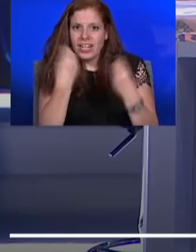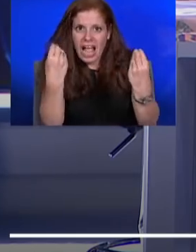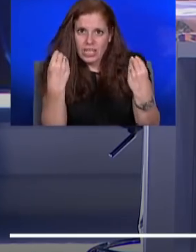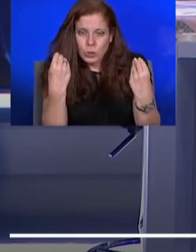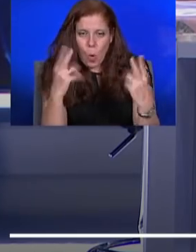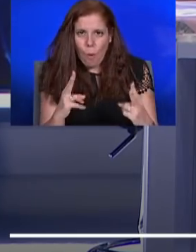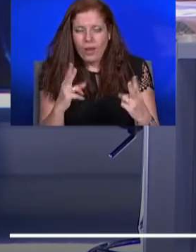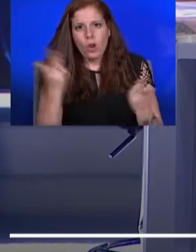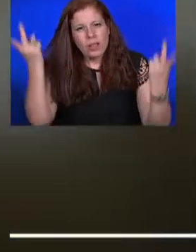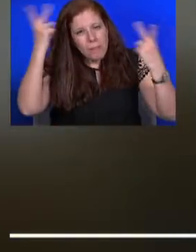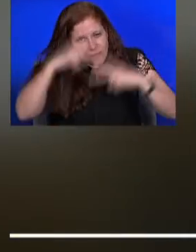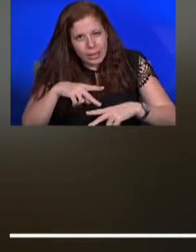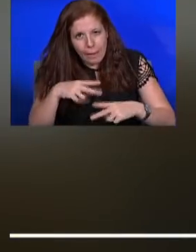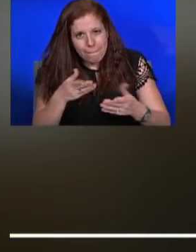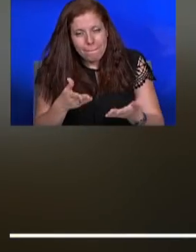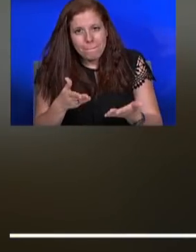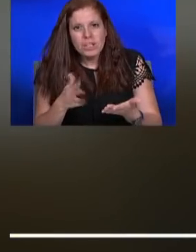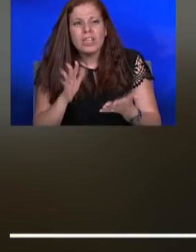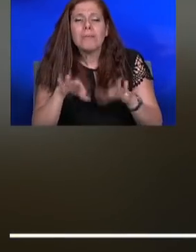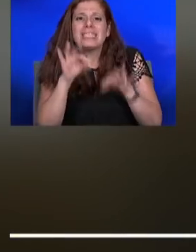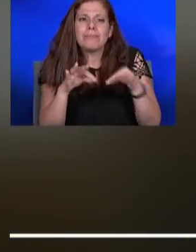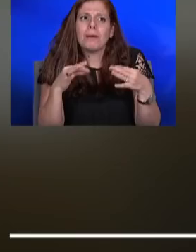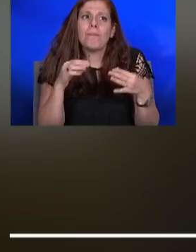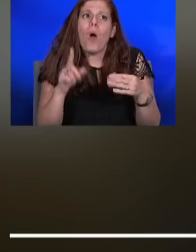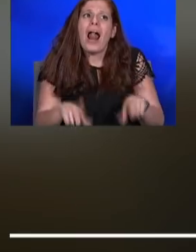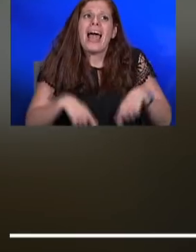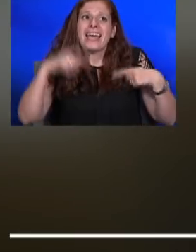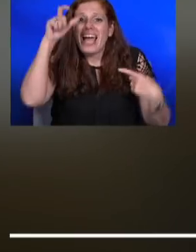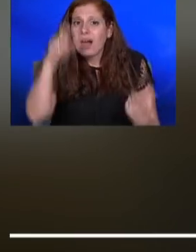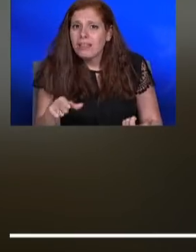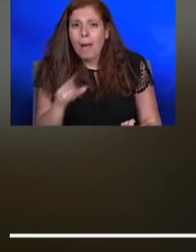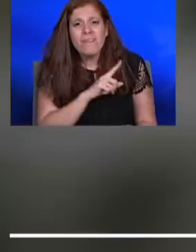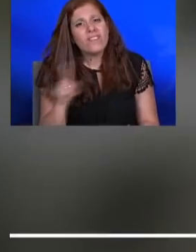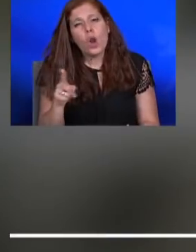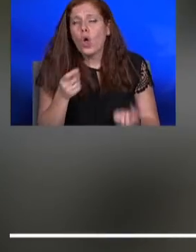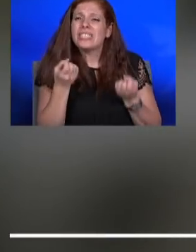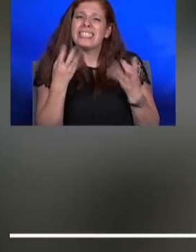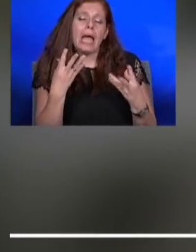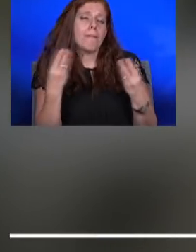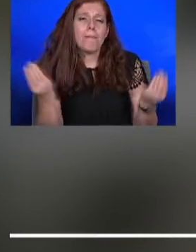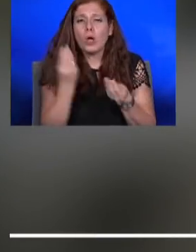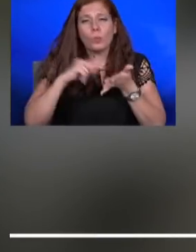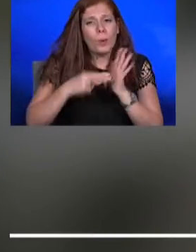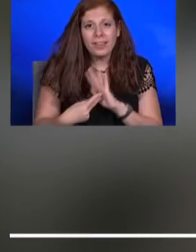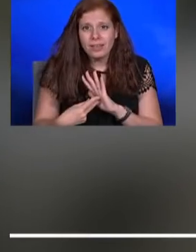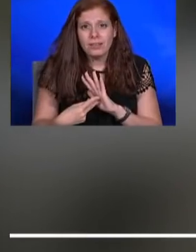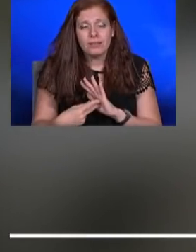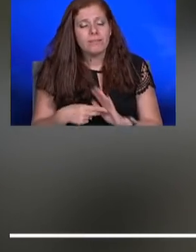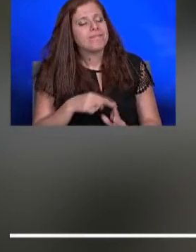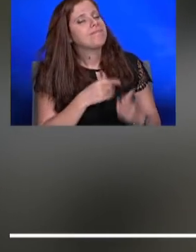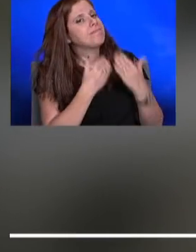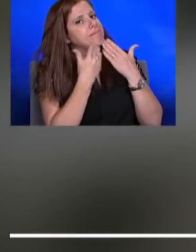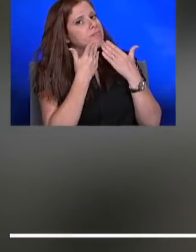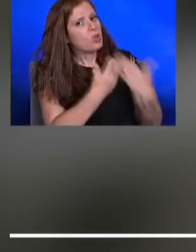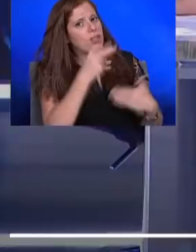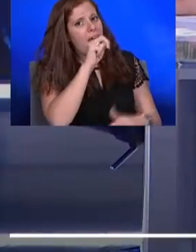שאתם מצביעים פה על חיי אדם ולא על איזשהו ספין פוליטי כלשהו? אז נדב, תודה רבה שנכנסת למסך שלנו